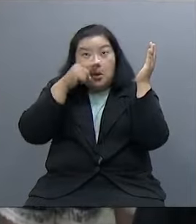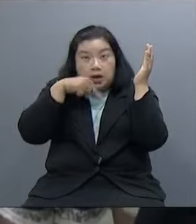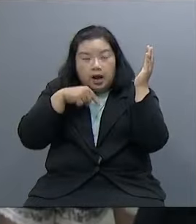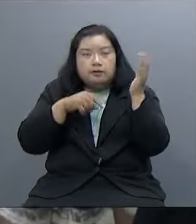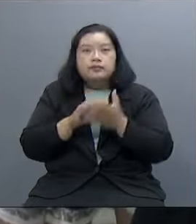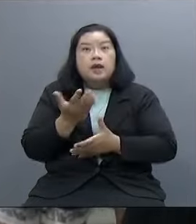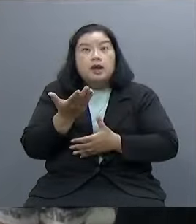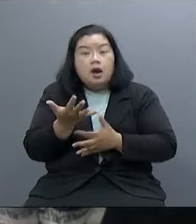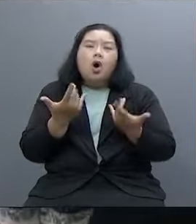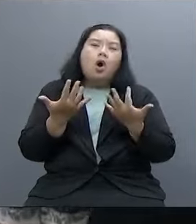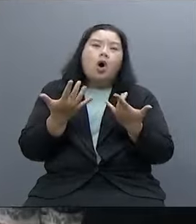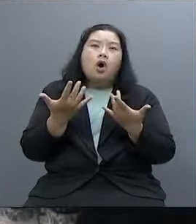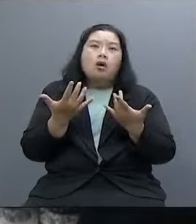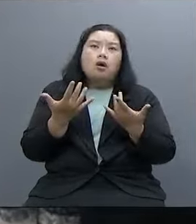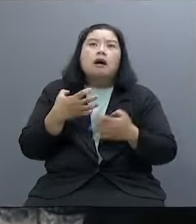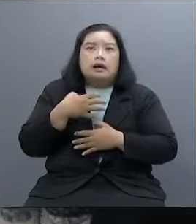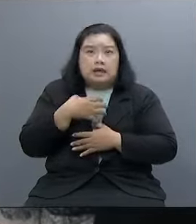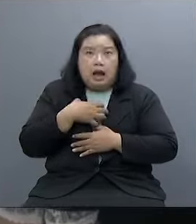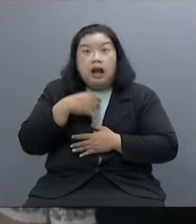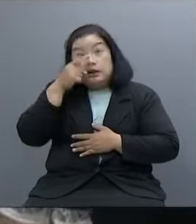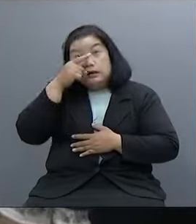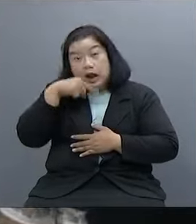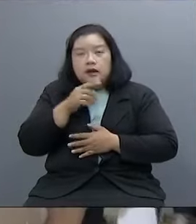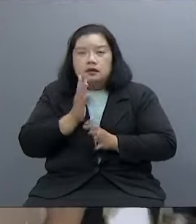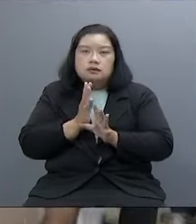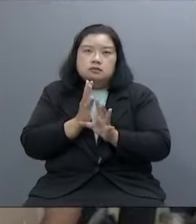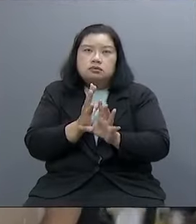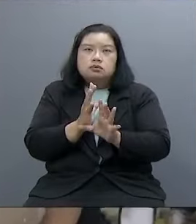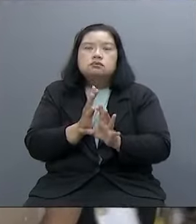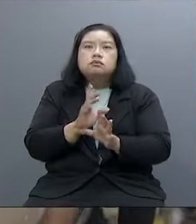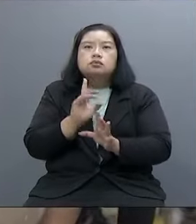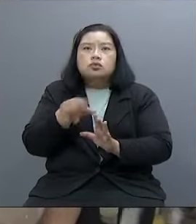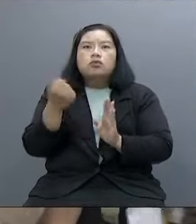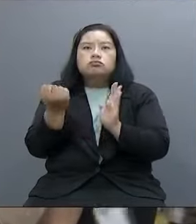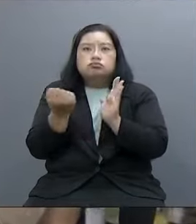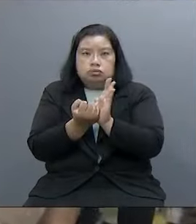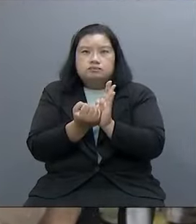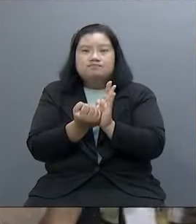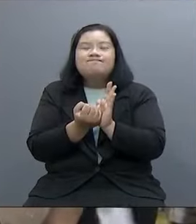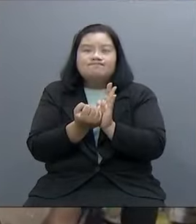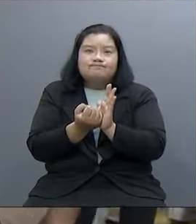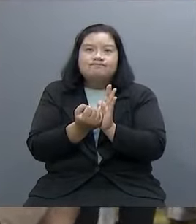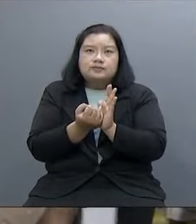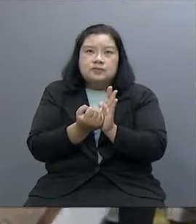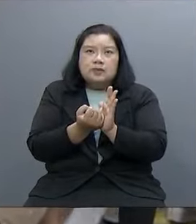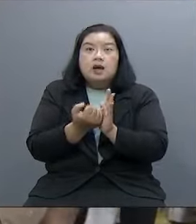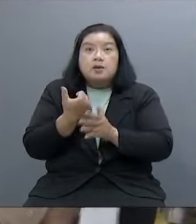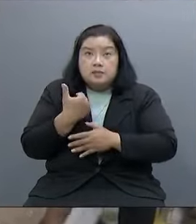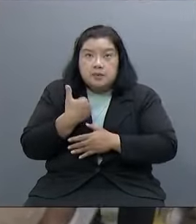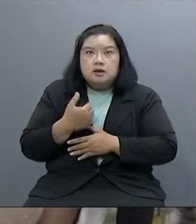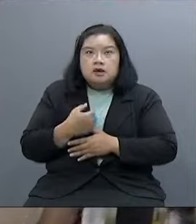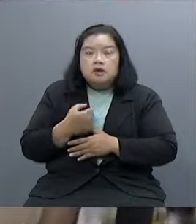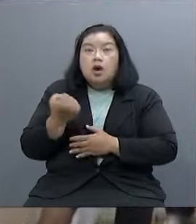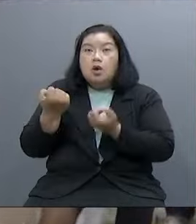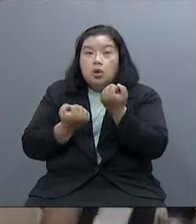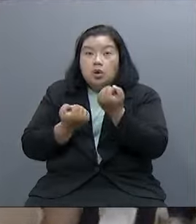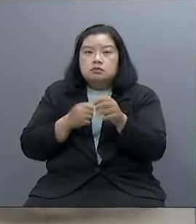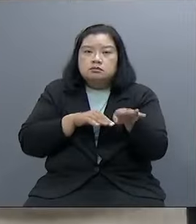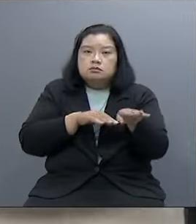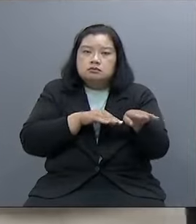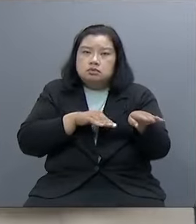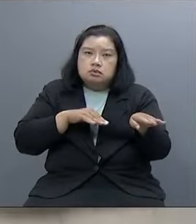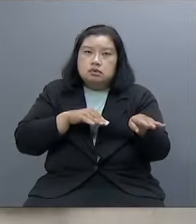ข้าประเทศที่ด่านตรวจคนเข้าเมืองอำเภอเบตงจังหวัดยะลานะคะซึ่งก็จะมีทั้งขบวนรถที่มารอเข้าตั้งแต่รถ